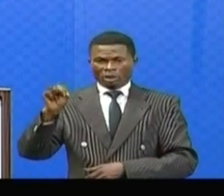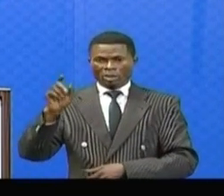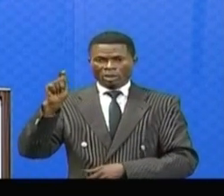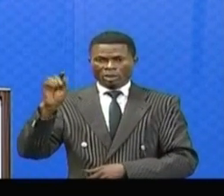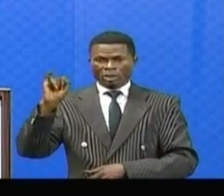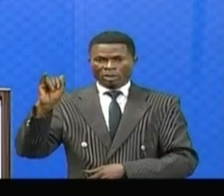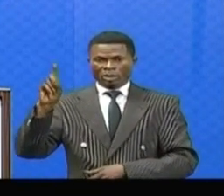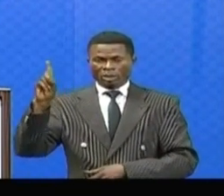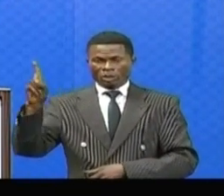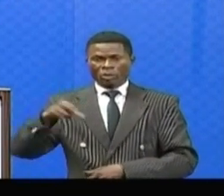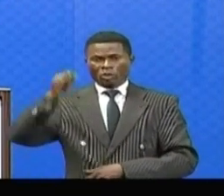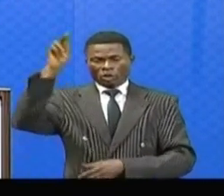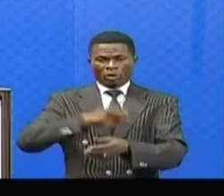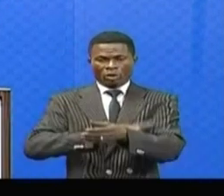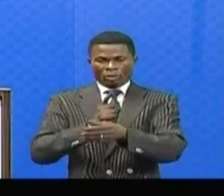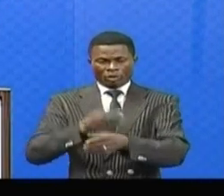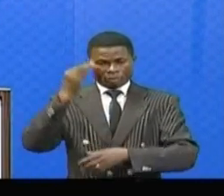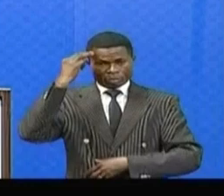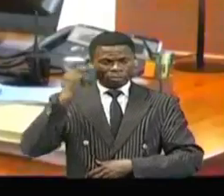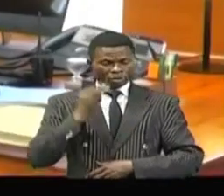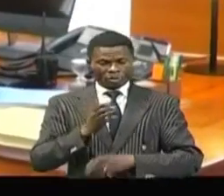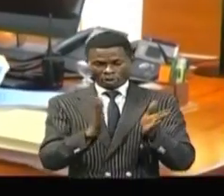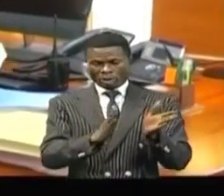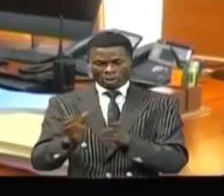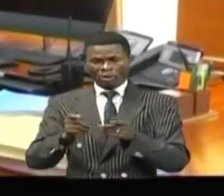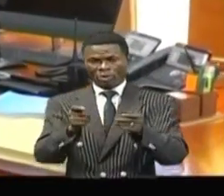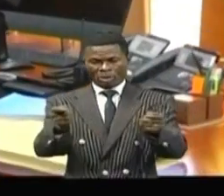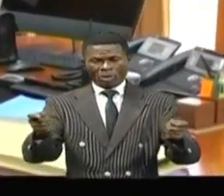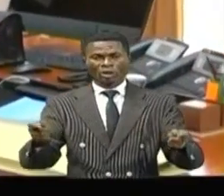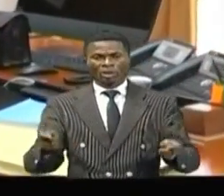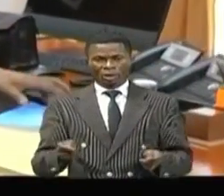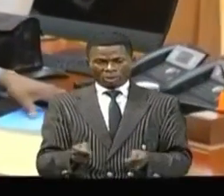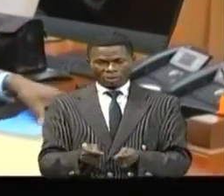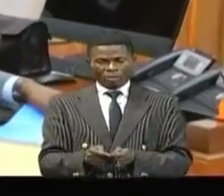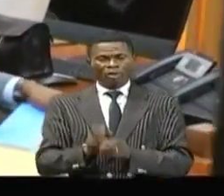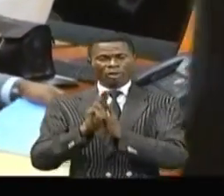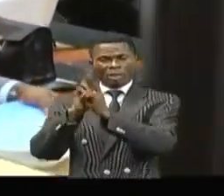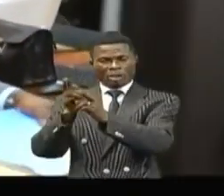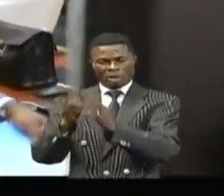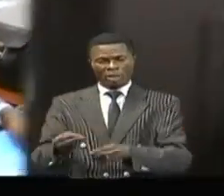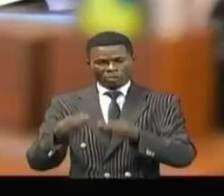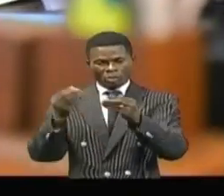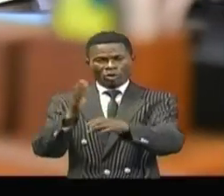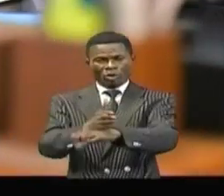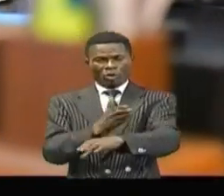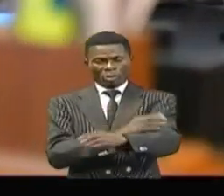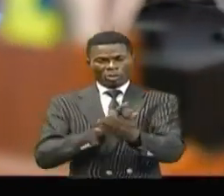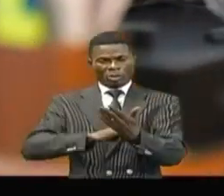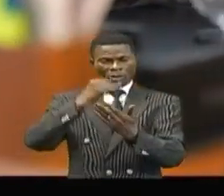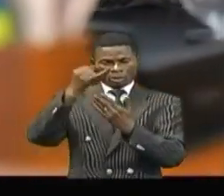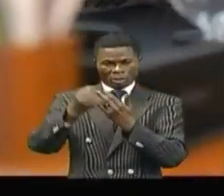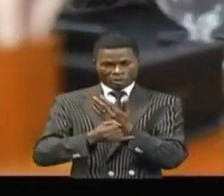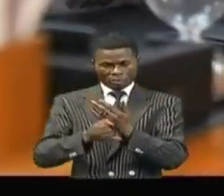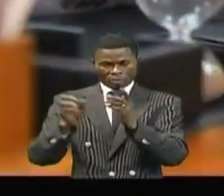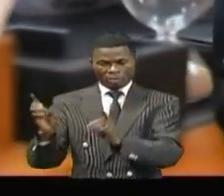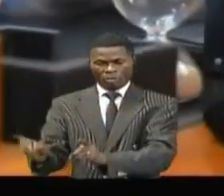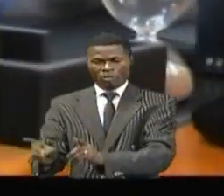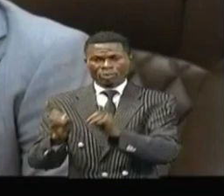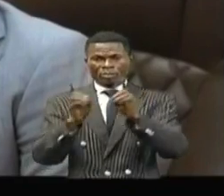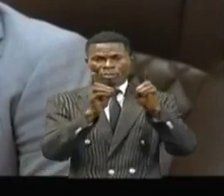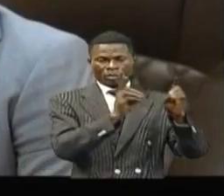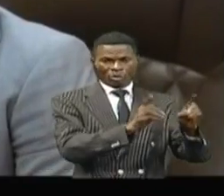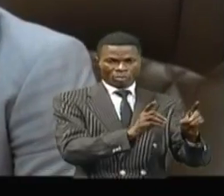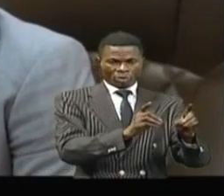Le ministre d'État, ministre de l'Aménagement du Territoire, a fait l'état d'avancement du projet des délocalisations